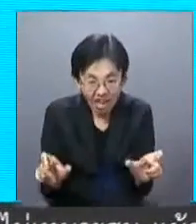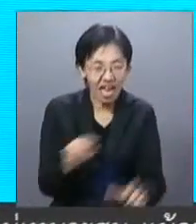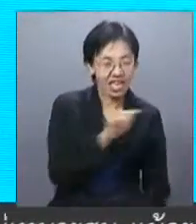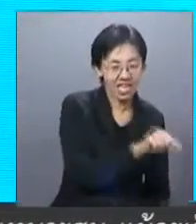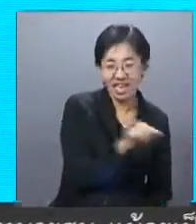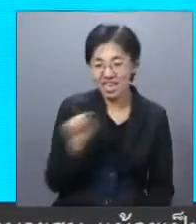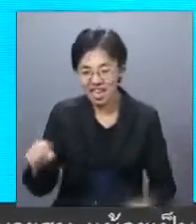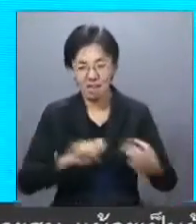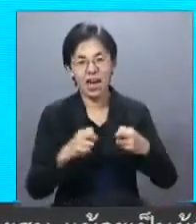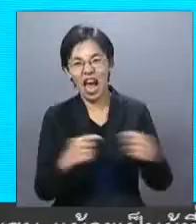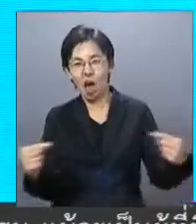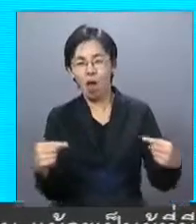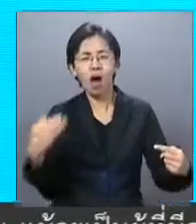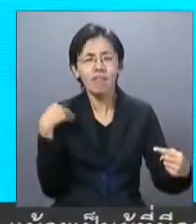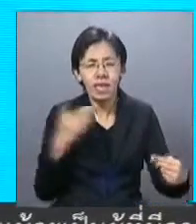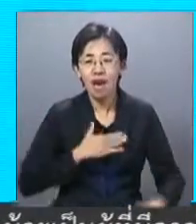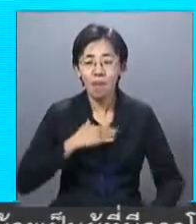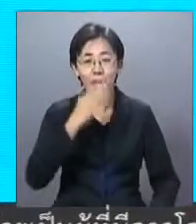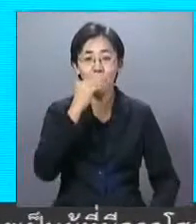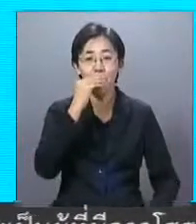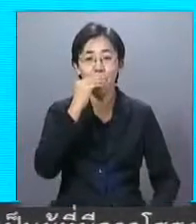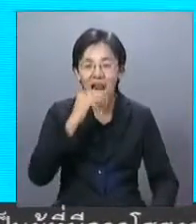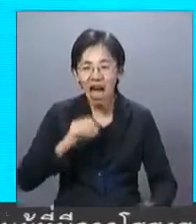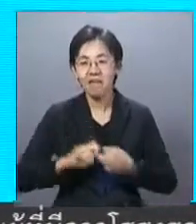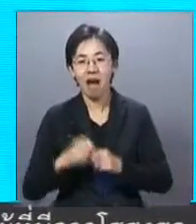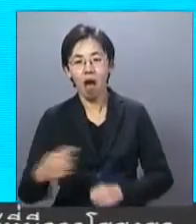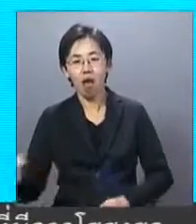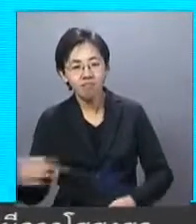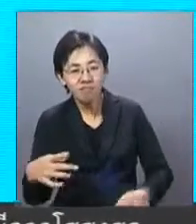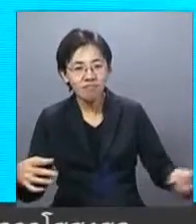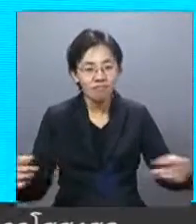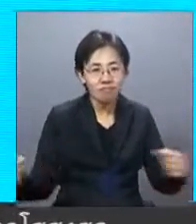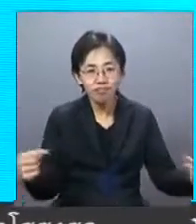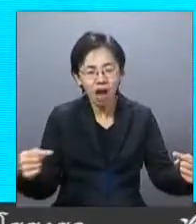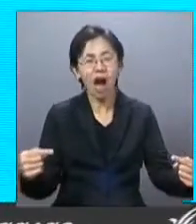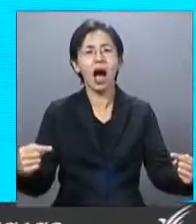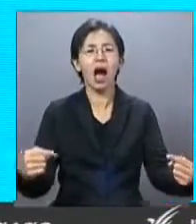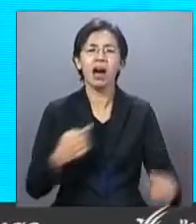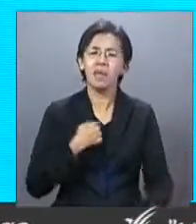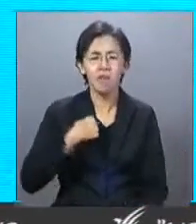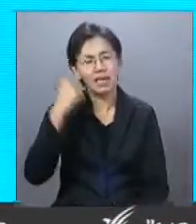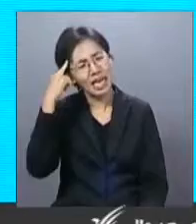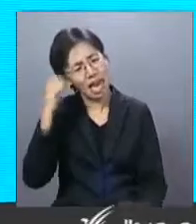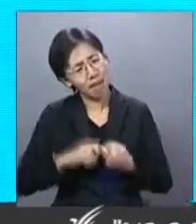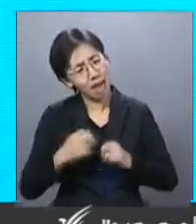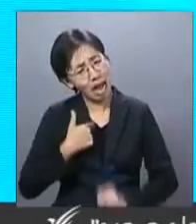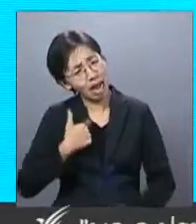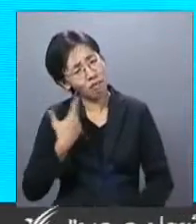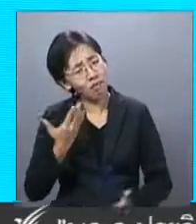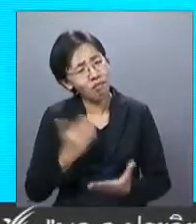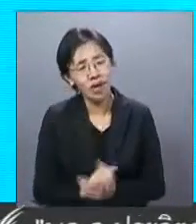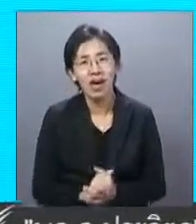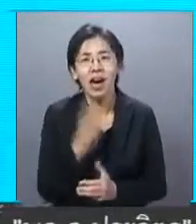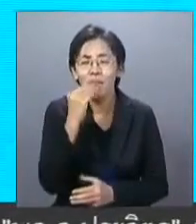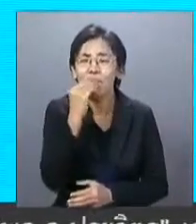ผมไม่เข้าใจไอ้ผมนี่เป็นตัวเปิดศึกจริงๆเลยนะเนี่ยพ่อคิดอะไรผมเร็วๆไปเรื่อยๆของผมนะเขียนอะไรคล้องจองผ